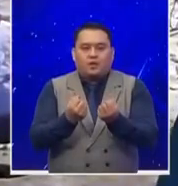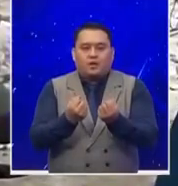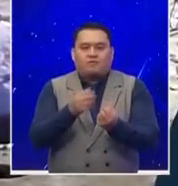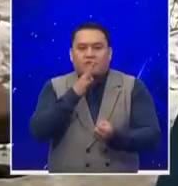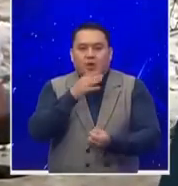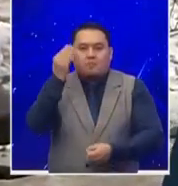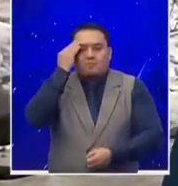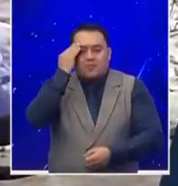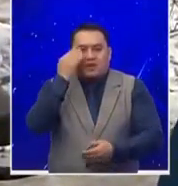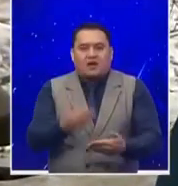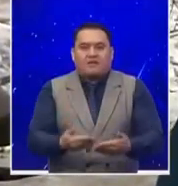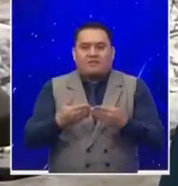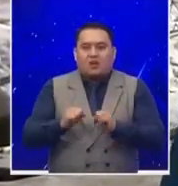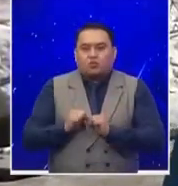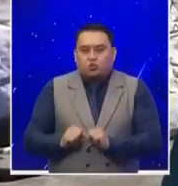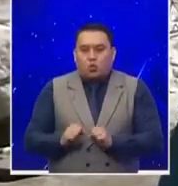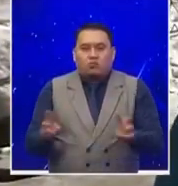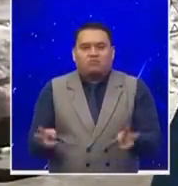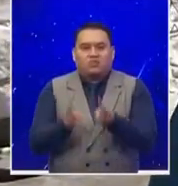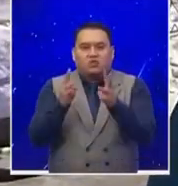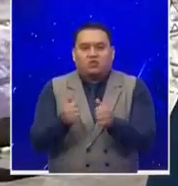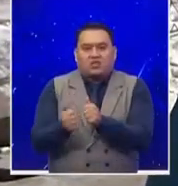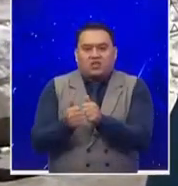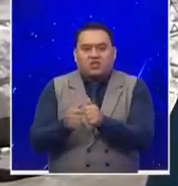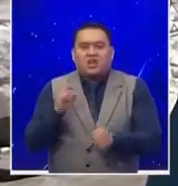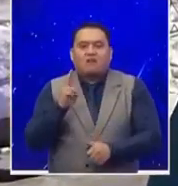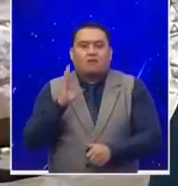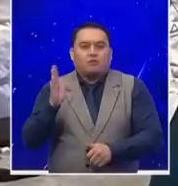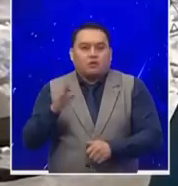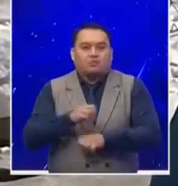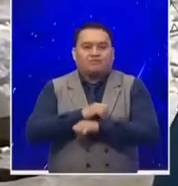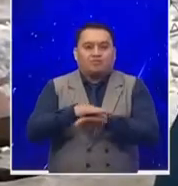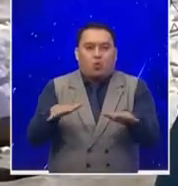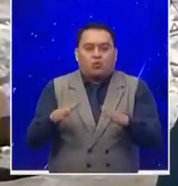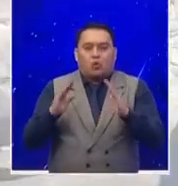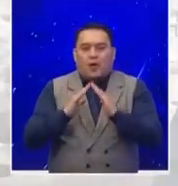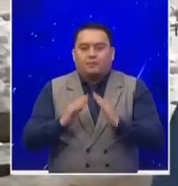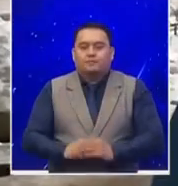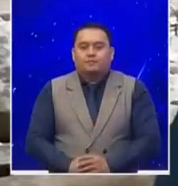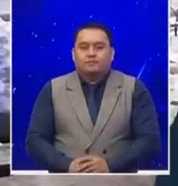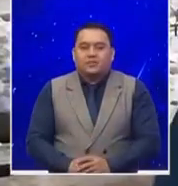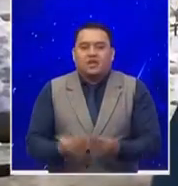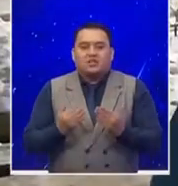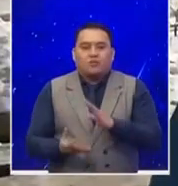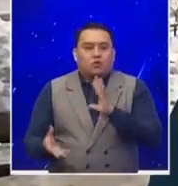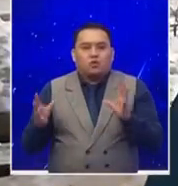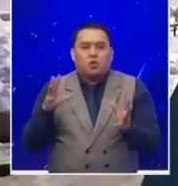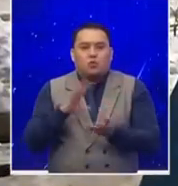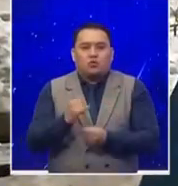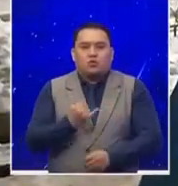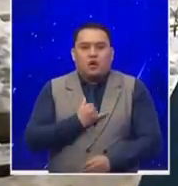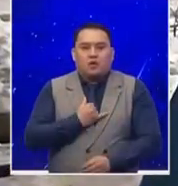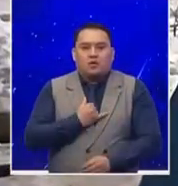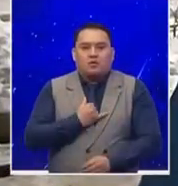Принятыми мерами не допущено распространение пожара на соседние квартиры, а также на кровлю жилого дома. Всего